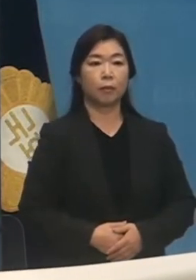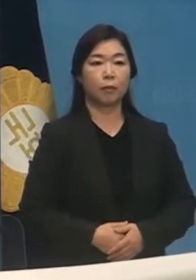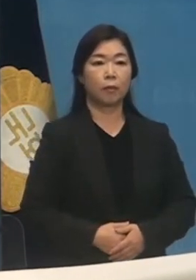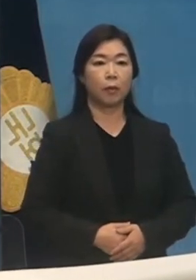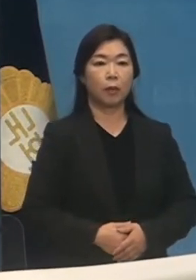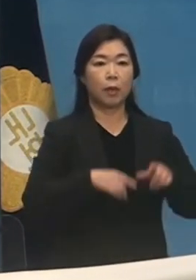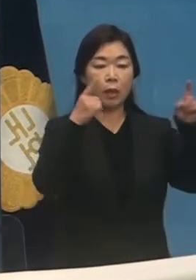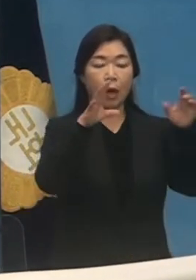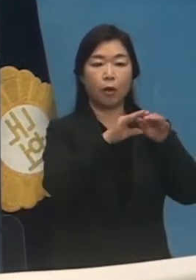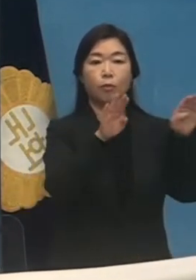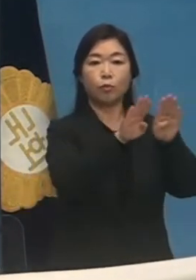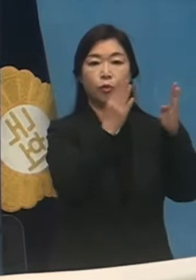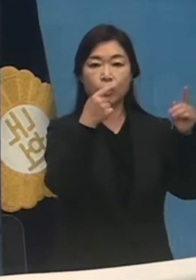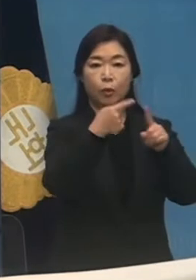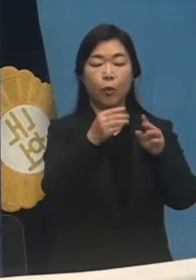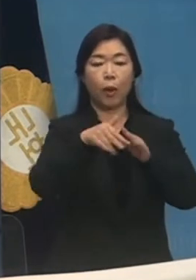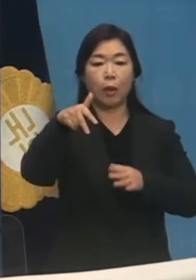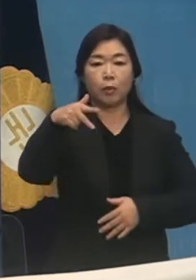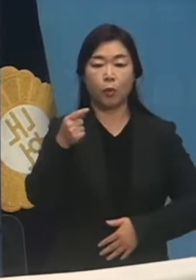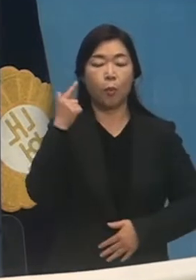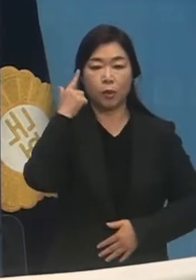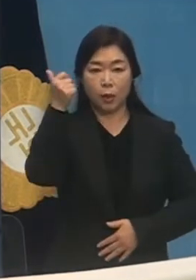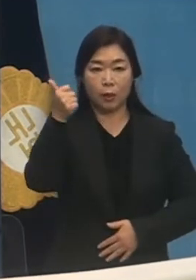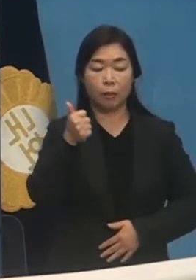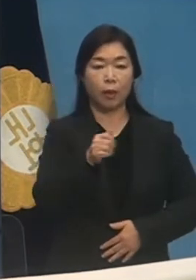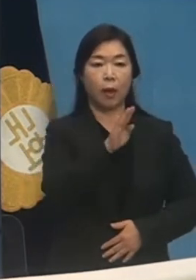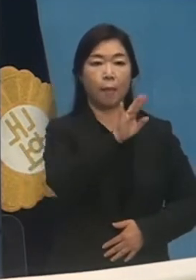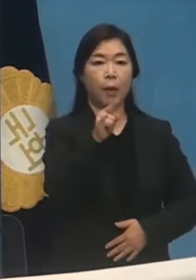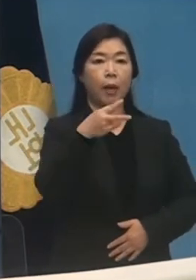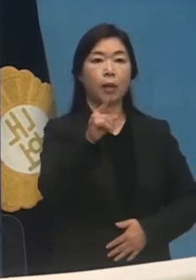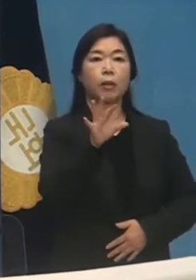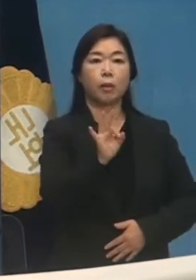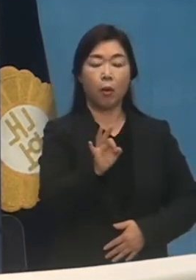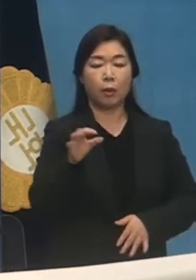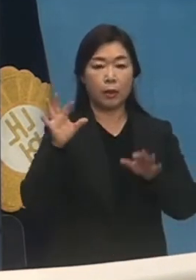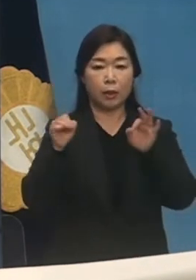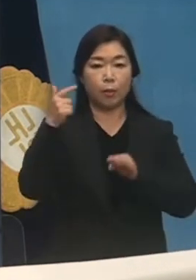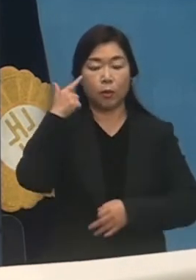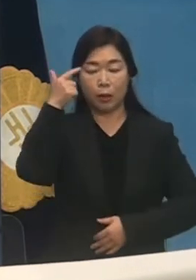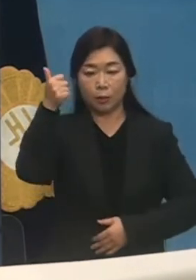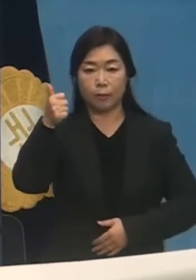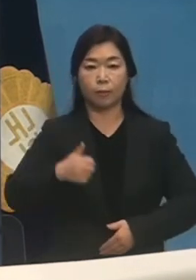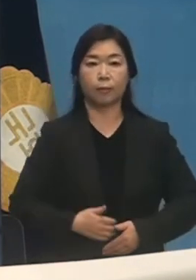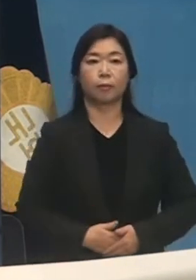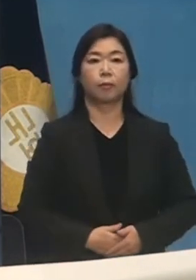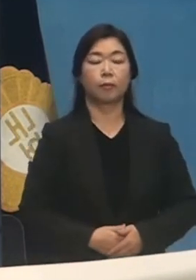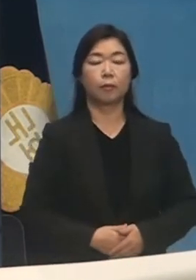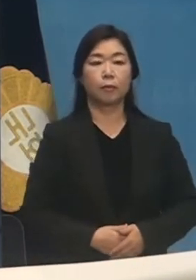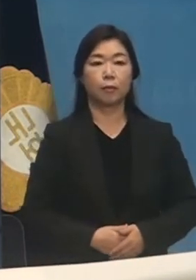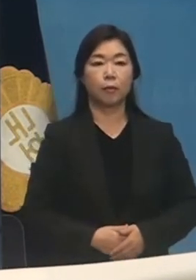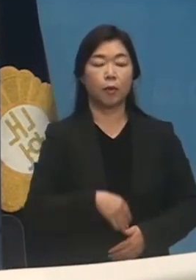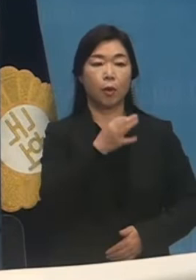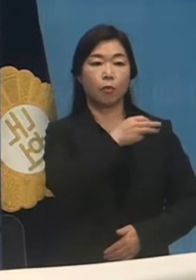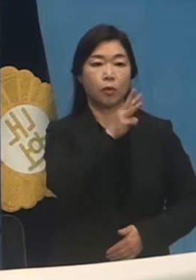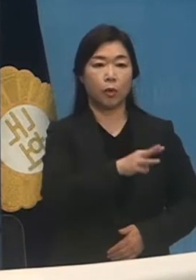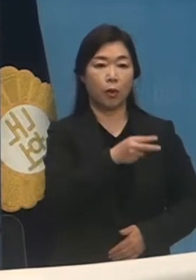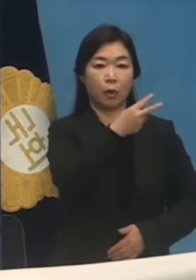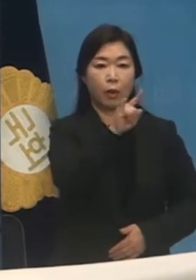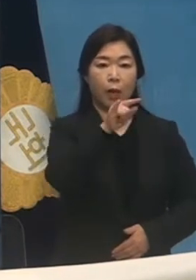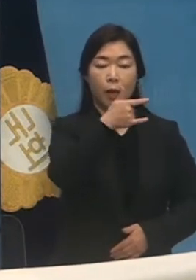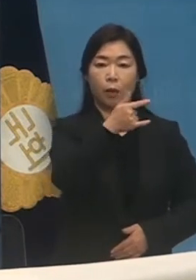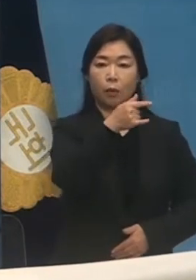양인문교회 조규희 목사님, 배영교회 김대훈 목사님, 부천